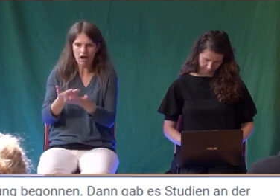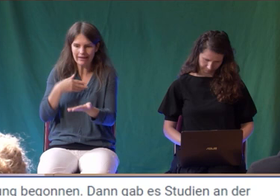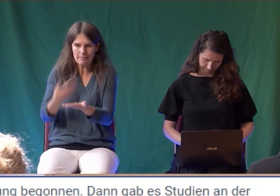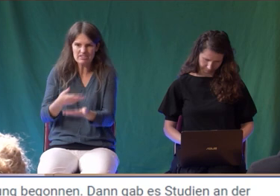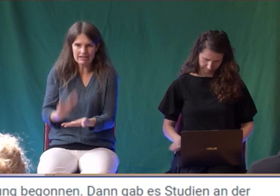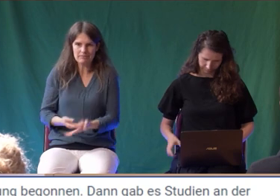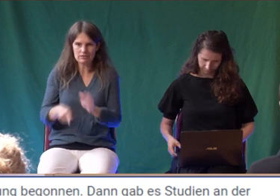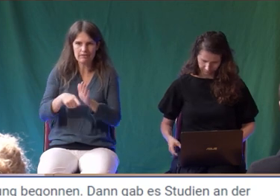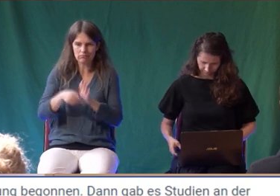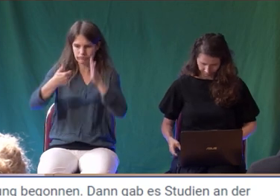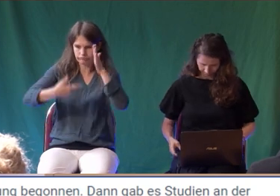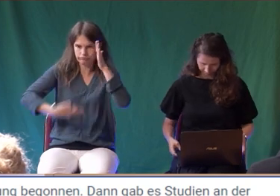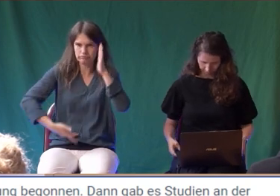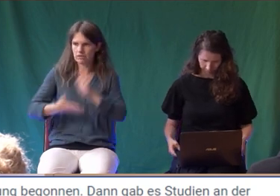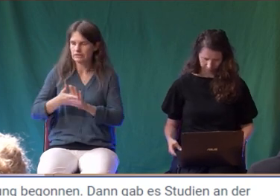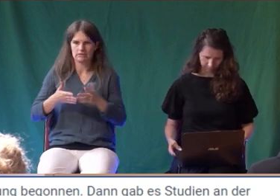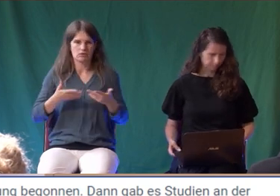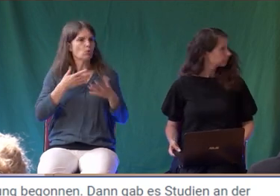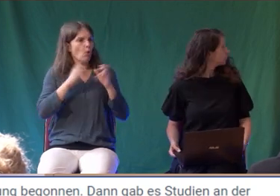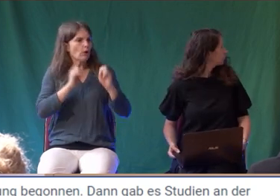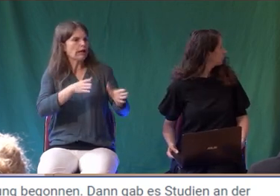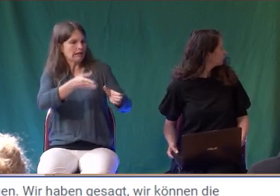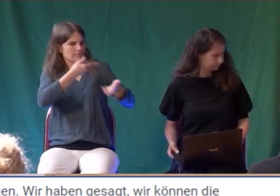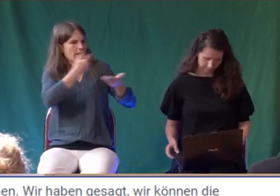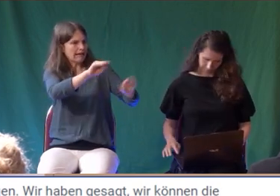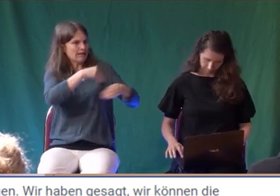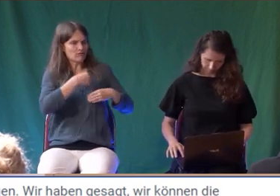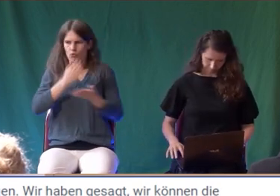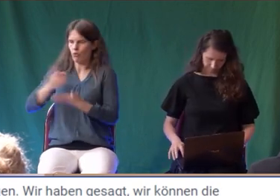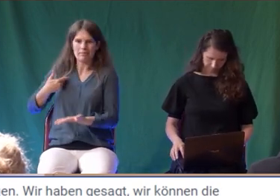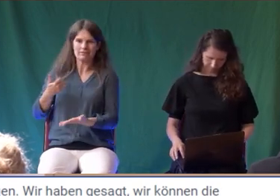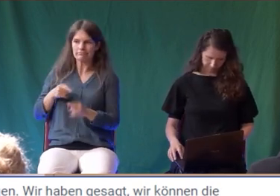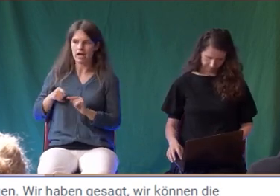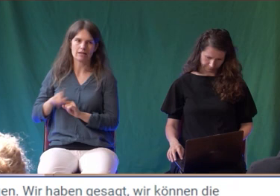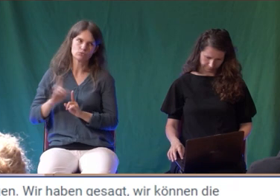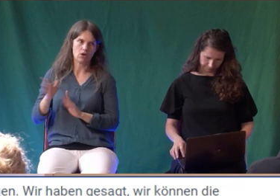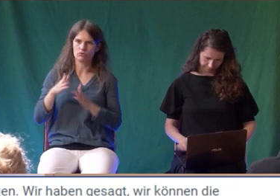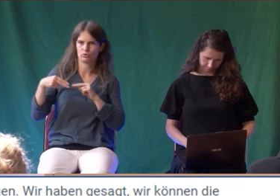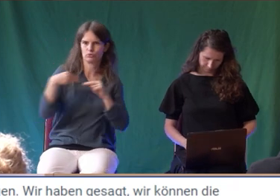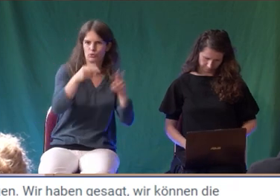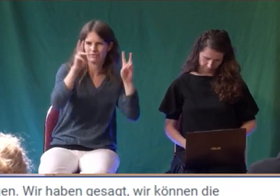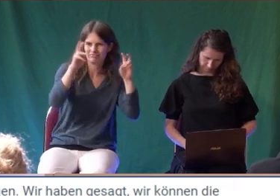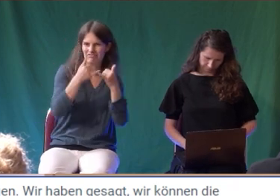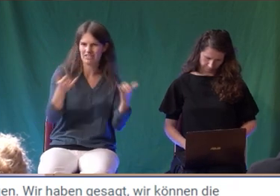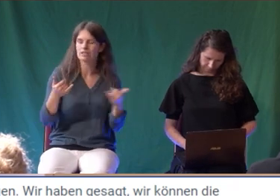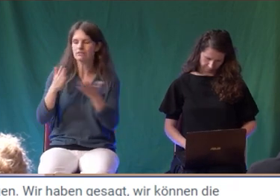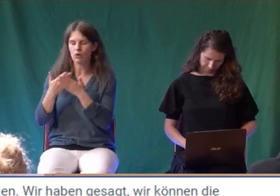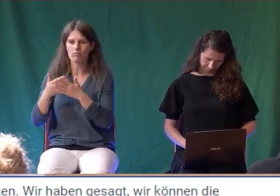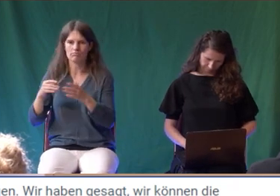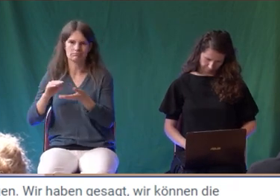damals angefangen parallel dazu das Kompetenzzentrum für Behinderte grundkranke Eltern aufzubauen